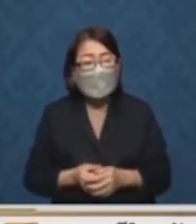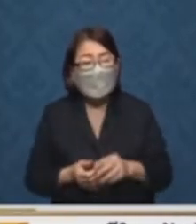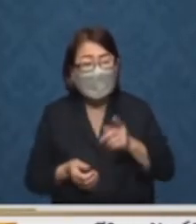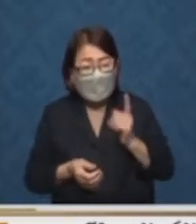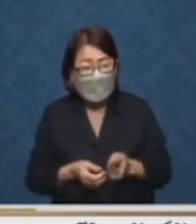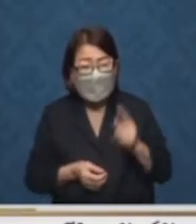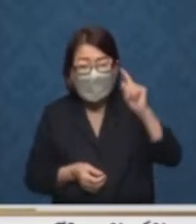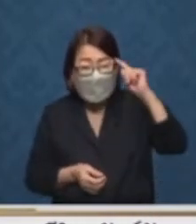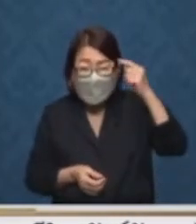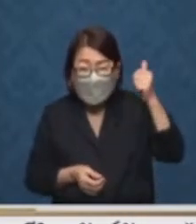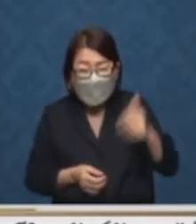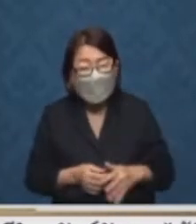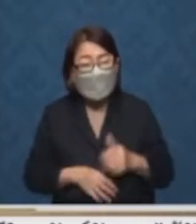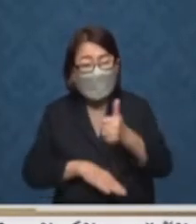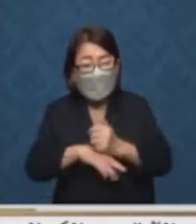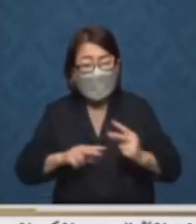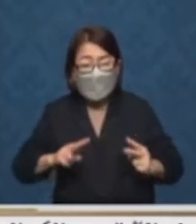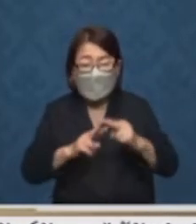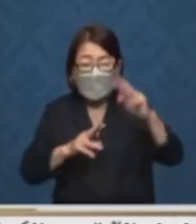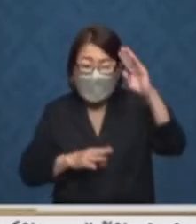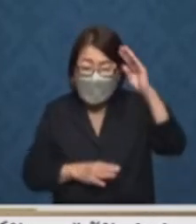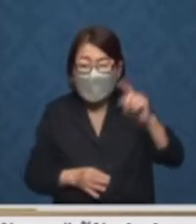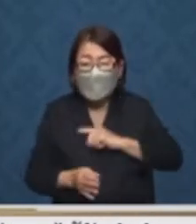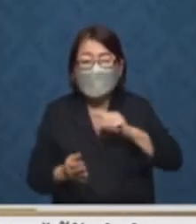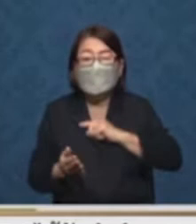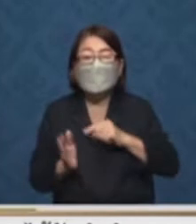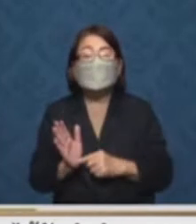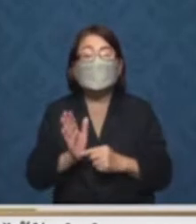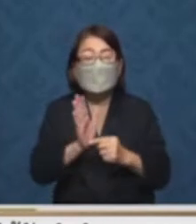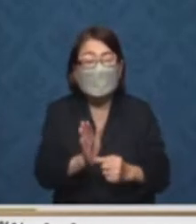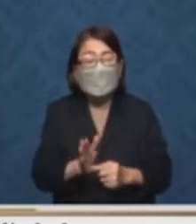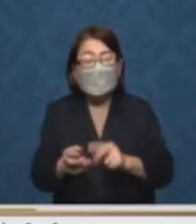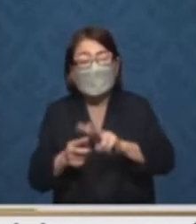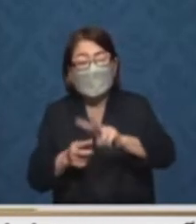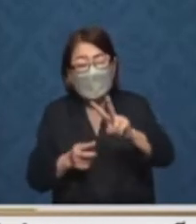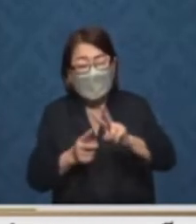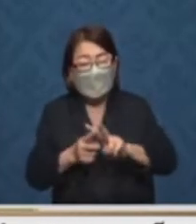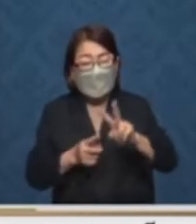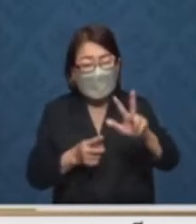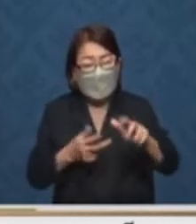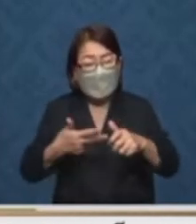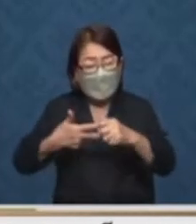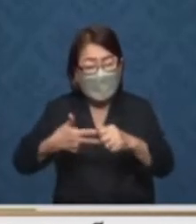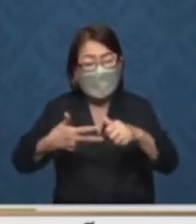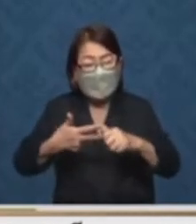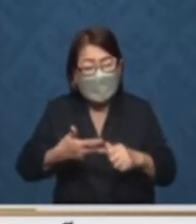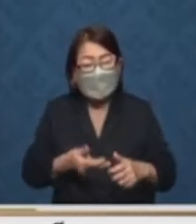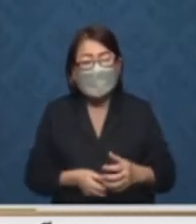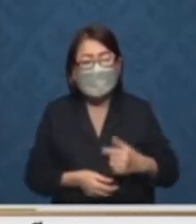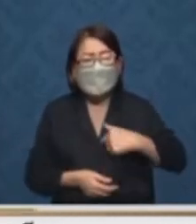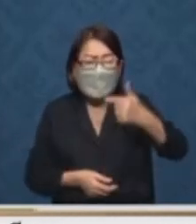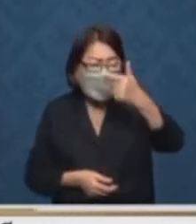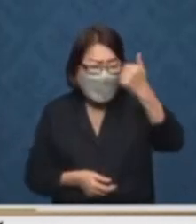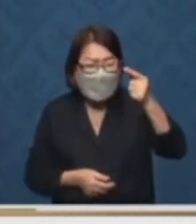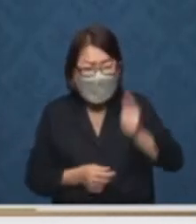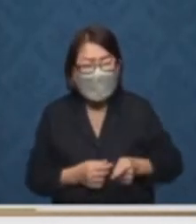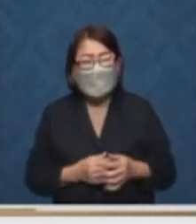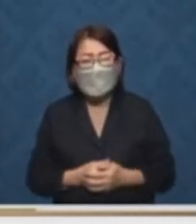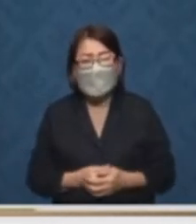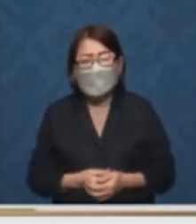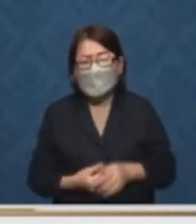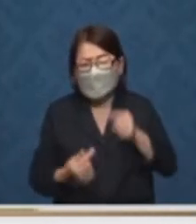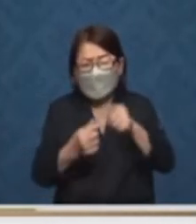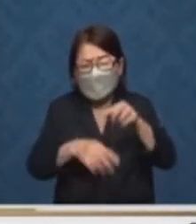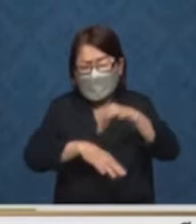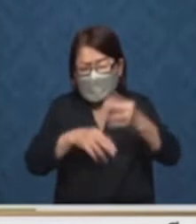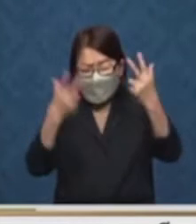เป็นรัฐมนตรีกลาโหมนะครับท่านก็เป็นคนเสนอเข้ามาลำที่2กับลำที่3เนี่ยท่านเนี่ยใจดำมากไม่ควรจะเป็นนาย